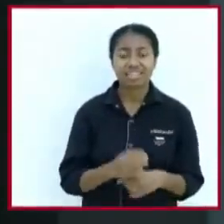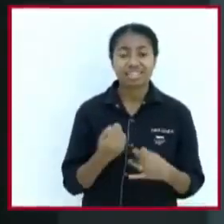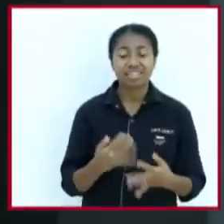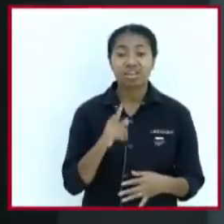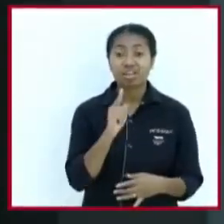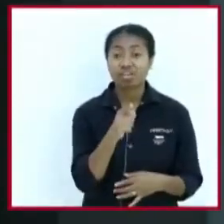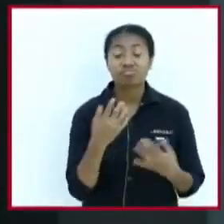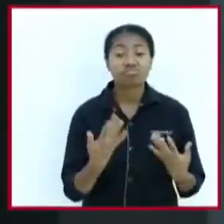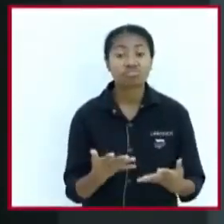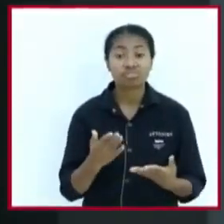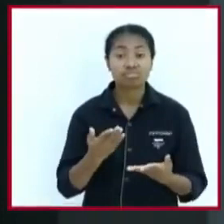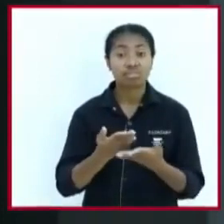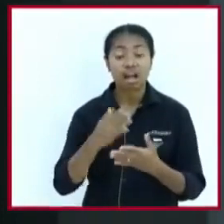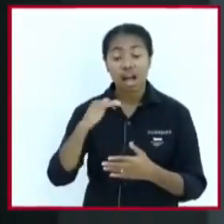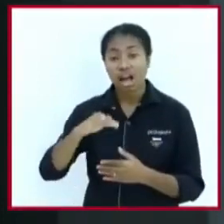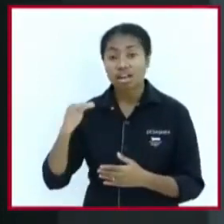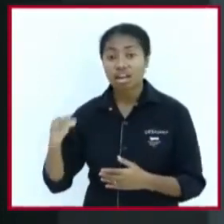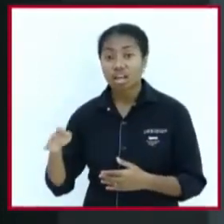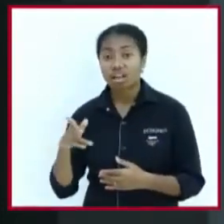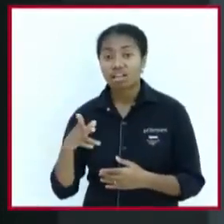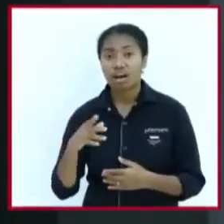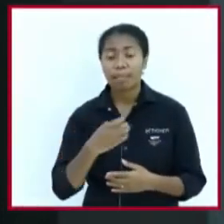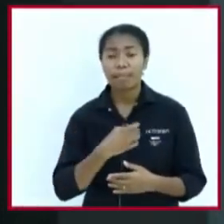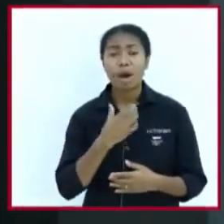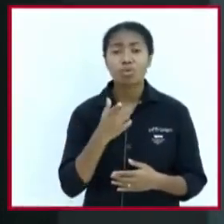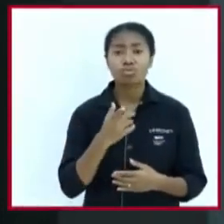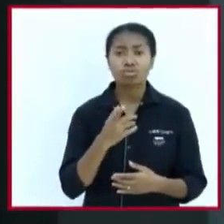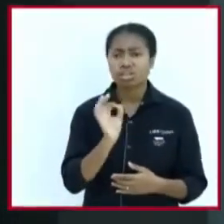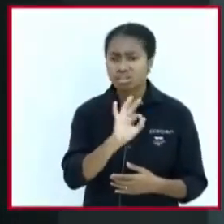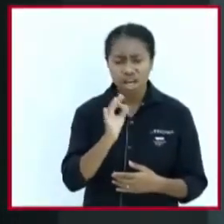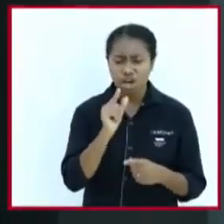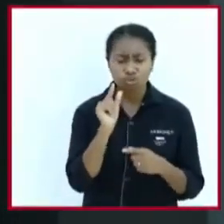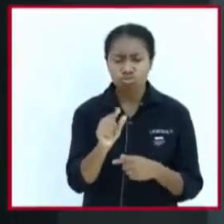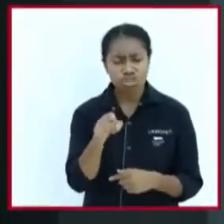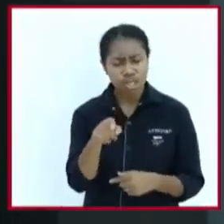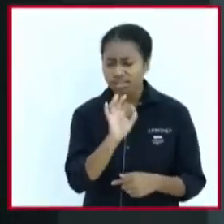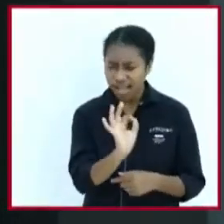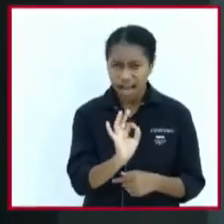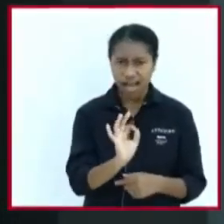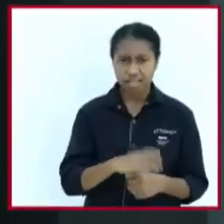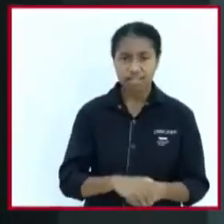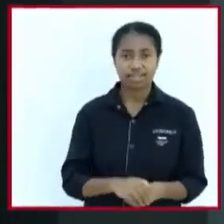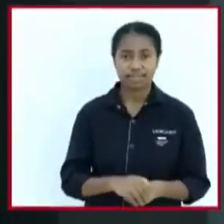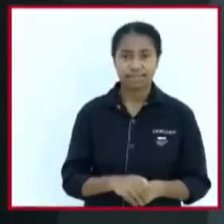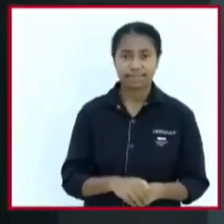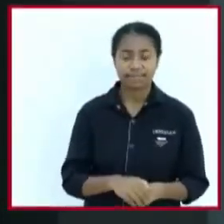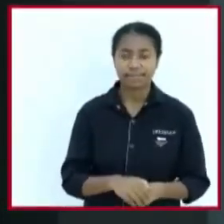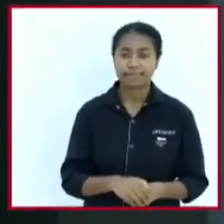sampai kamu sudah peringatkan anakmu tetapi otot jangan urus pernikahannya Jangan kasih Restu